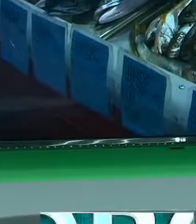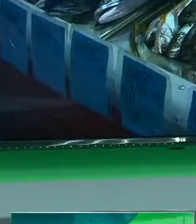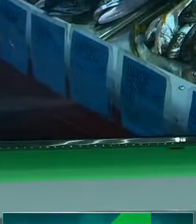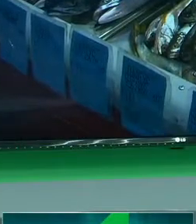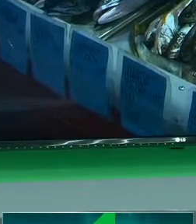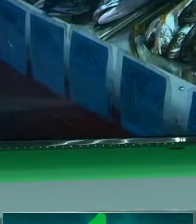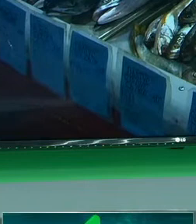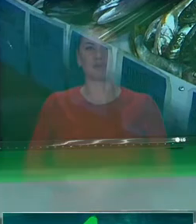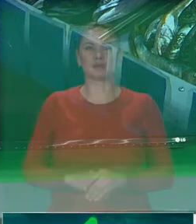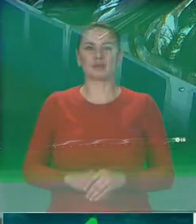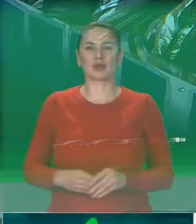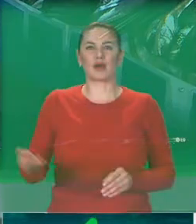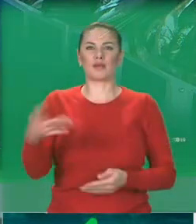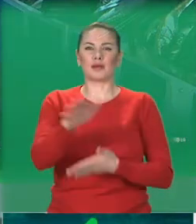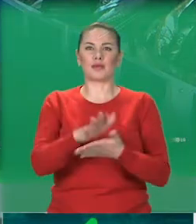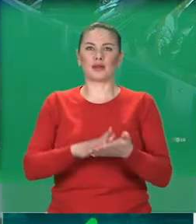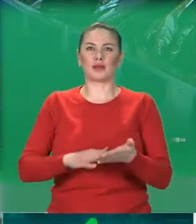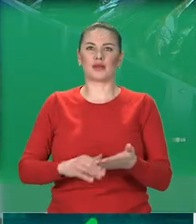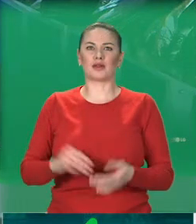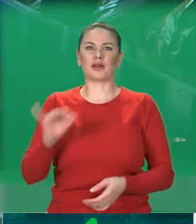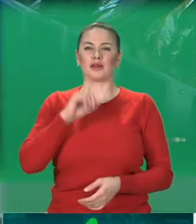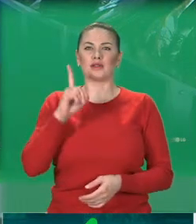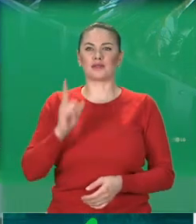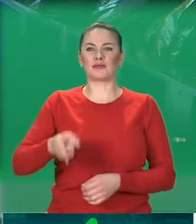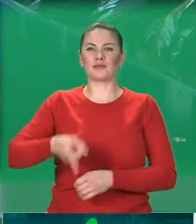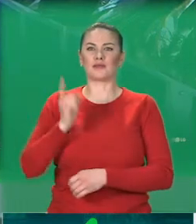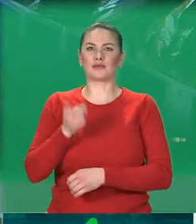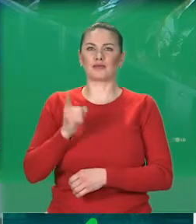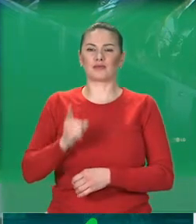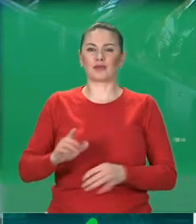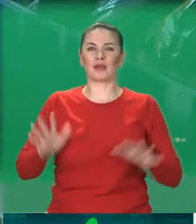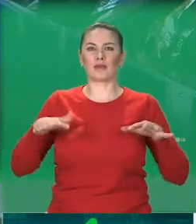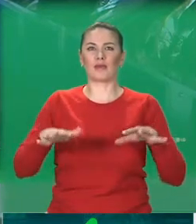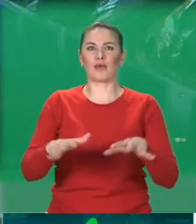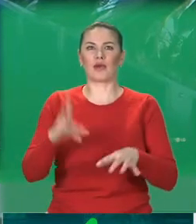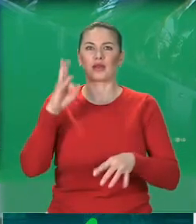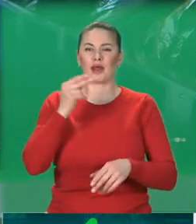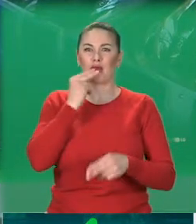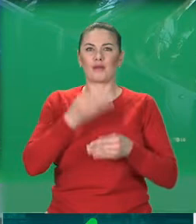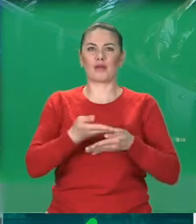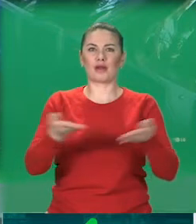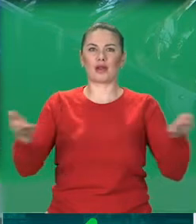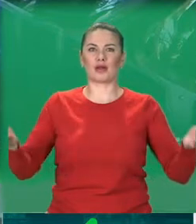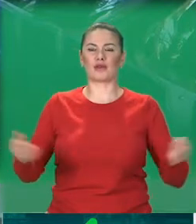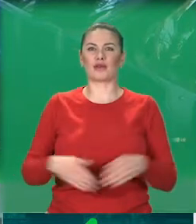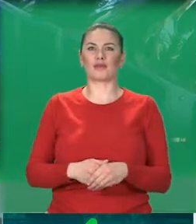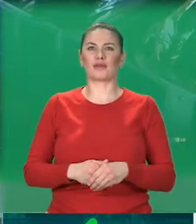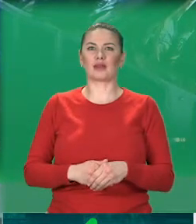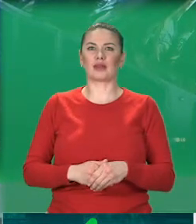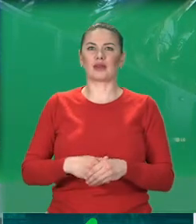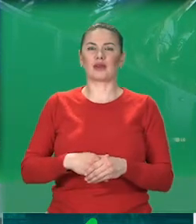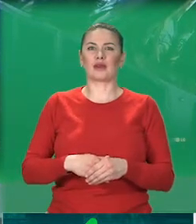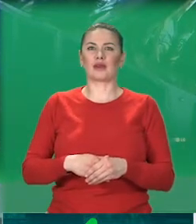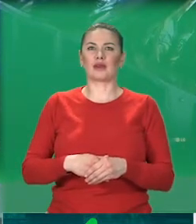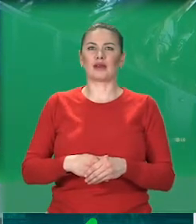Мы продолжаем. Прямо из Невада на прилавке ярмарка морепродуктов состоялась в областном центре. На торговой площадке у Дома торговли можно было купить